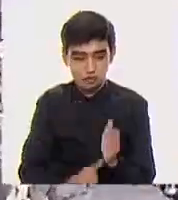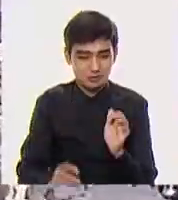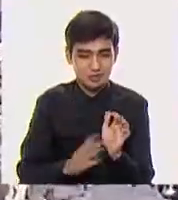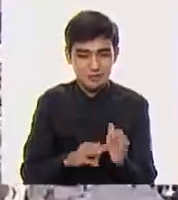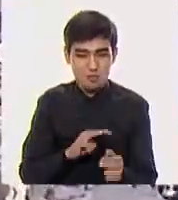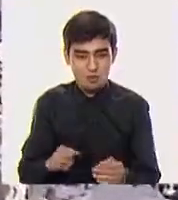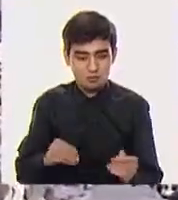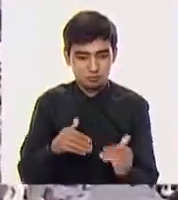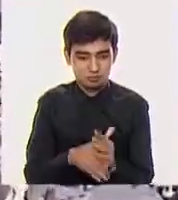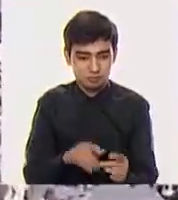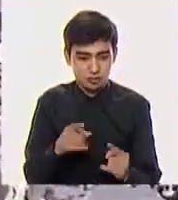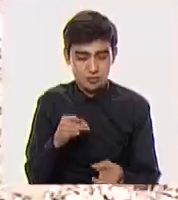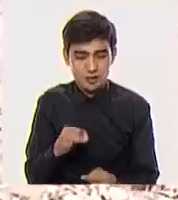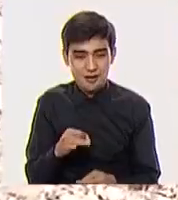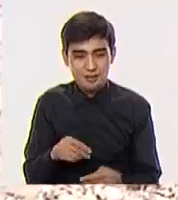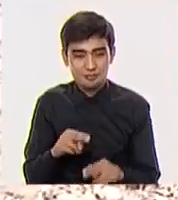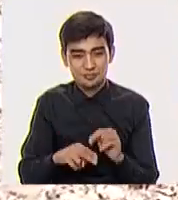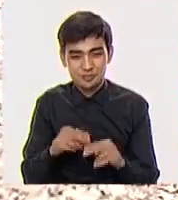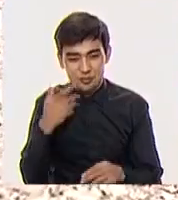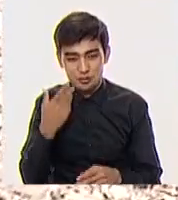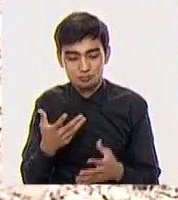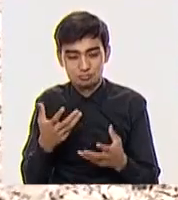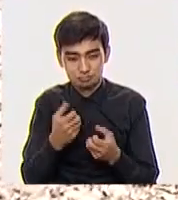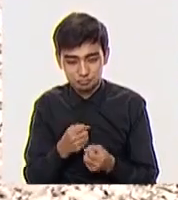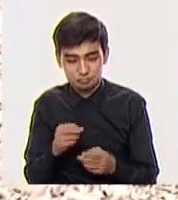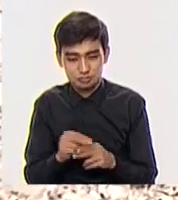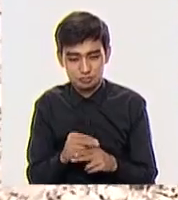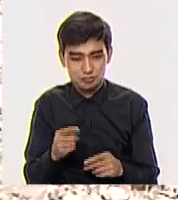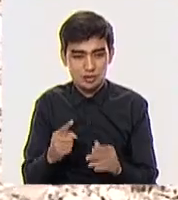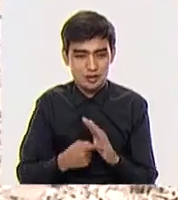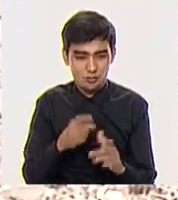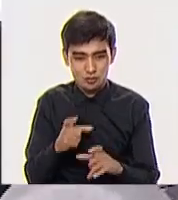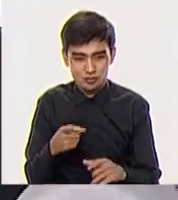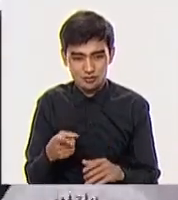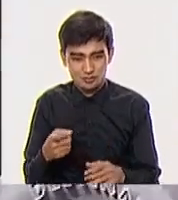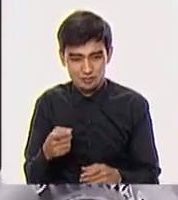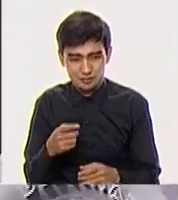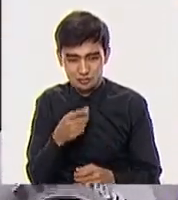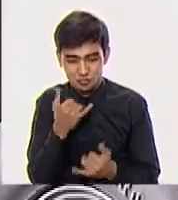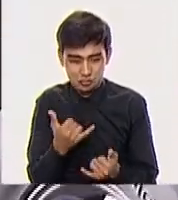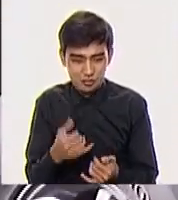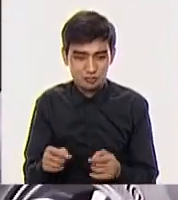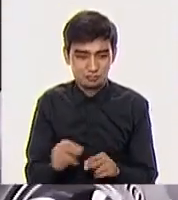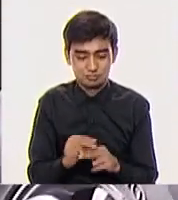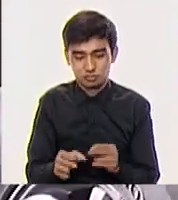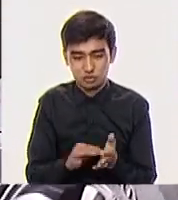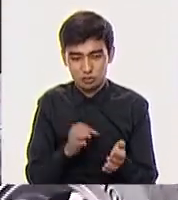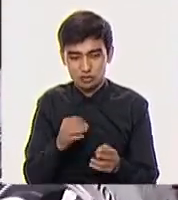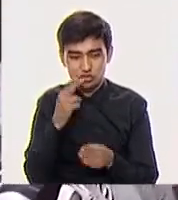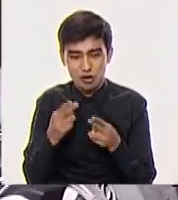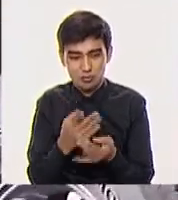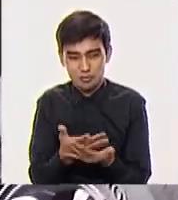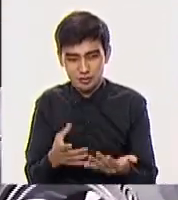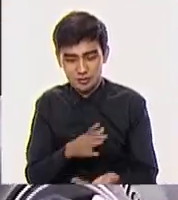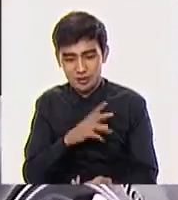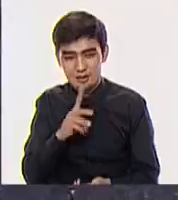69. Подрядчику их перечислят, когда дорогу примут в эксплуатацию. Люди требуют устранить все недочеты на месте и уже написали коллективные жалобы